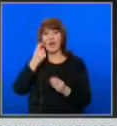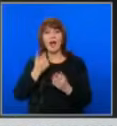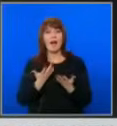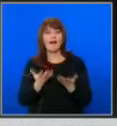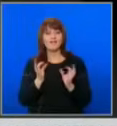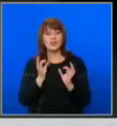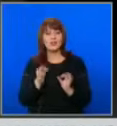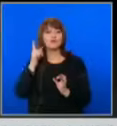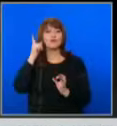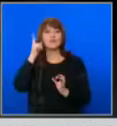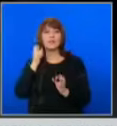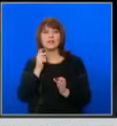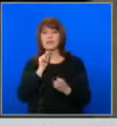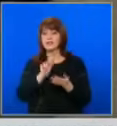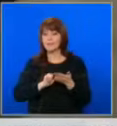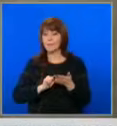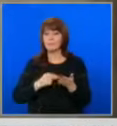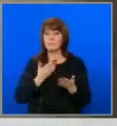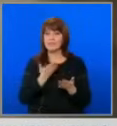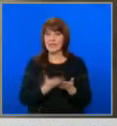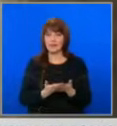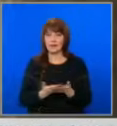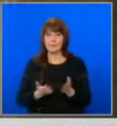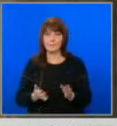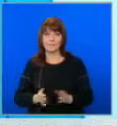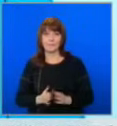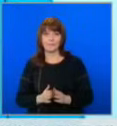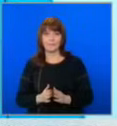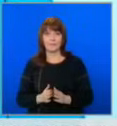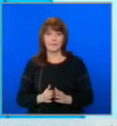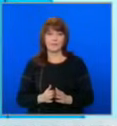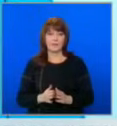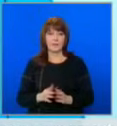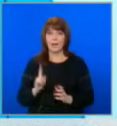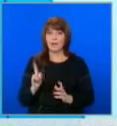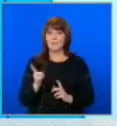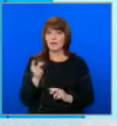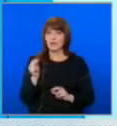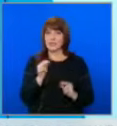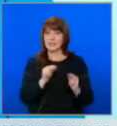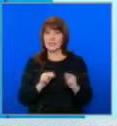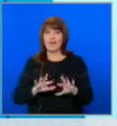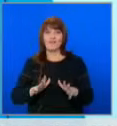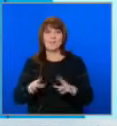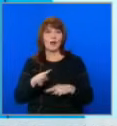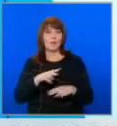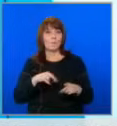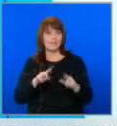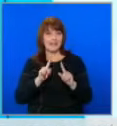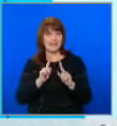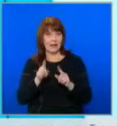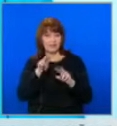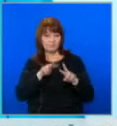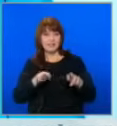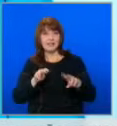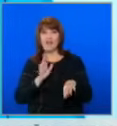са подавани от гръцките бизнесмени и за какво точно са били те първо заседание на временната комисия която трябва